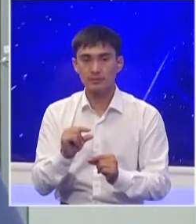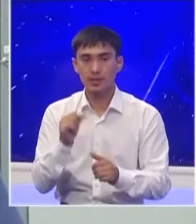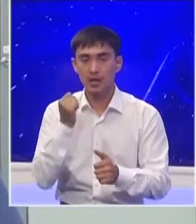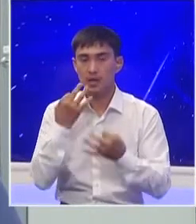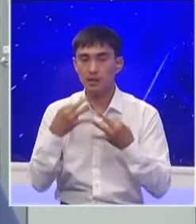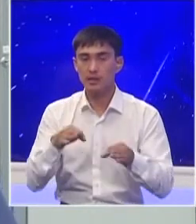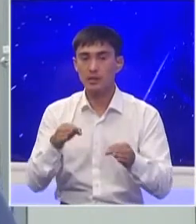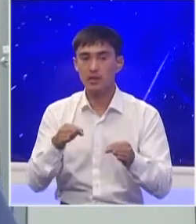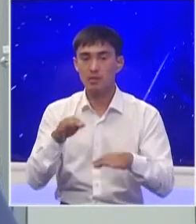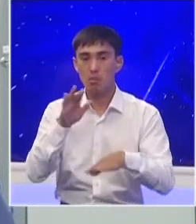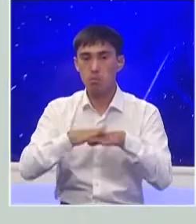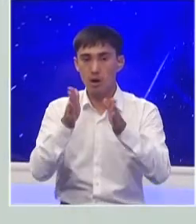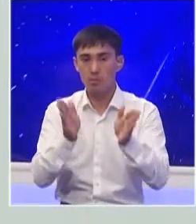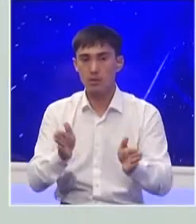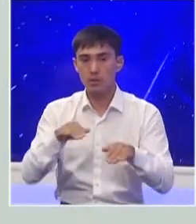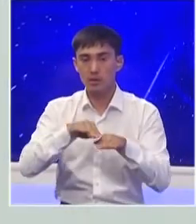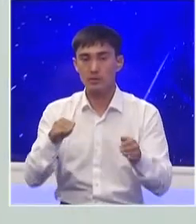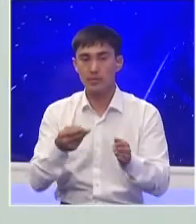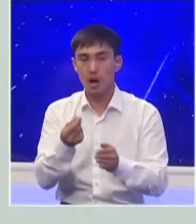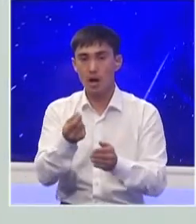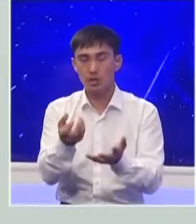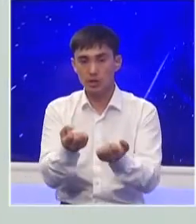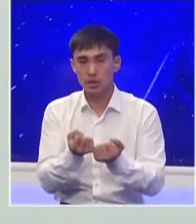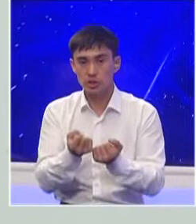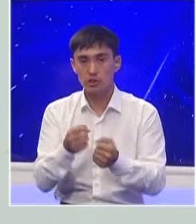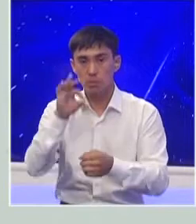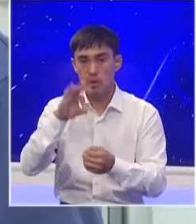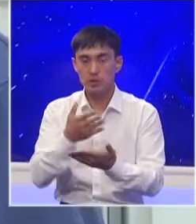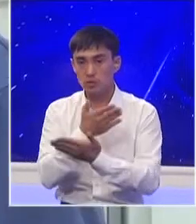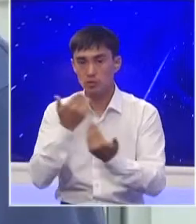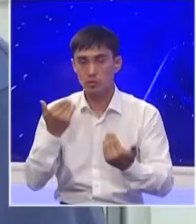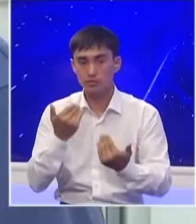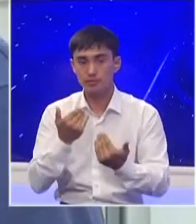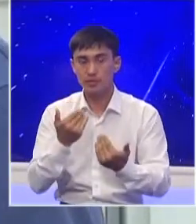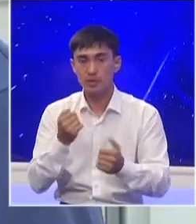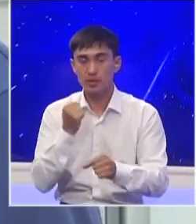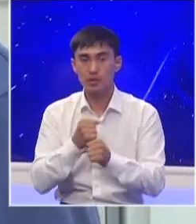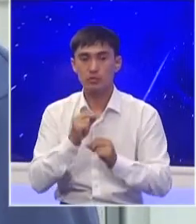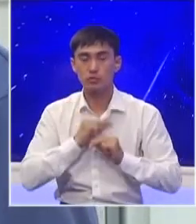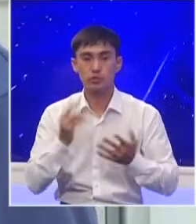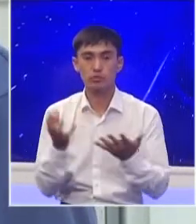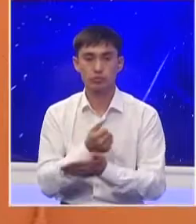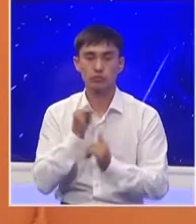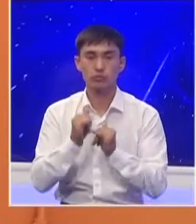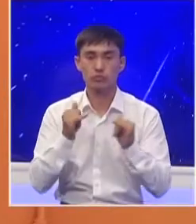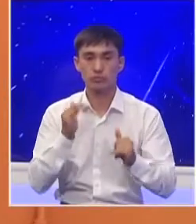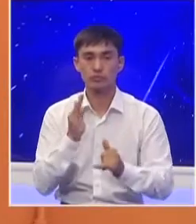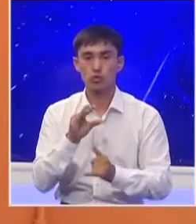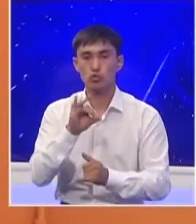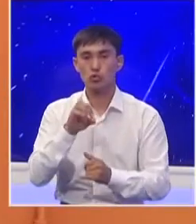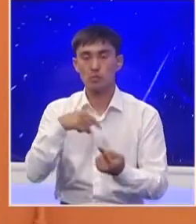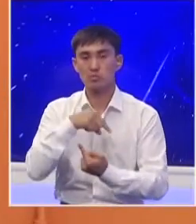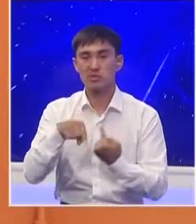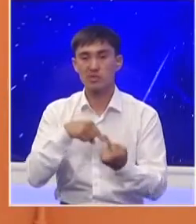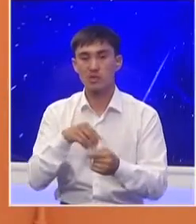келген банкоматтардан ақша шешесі пайызсыз. Істеп жүрген жұмыстары жемісті болсын. Жусан